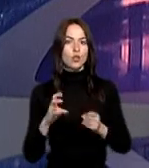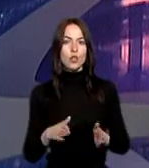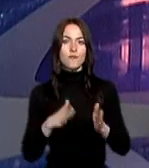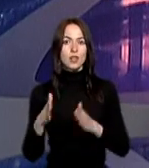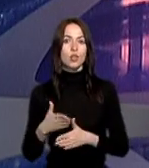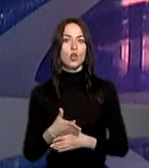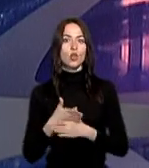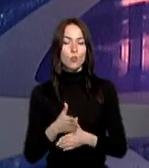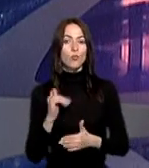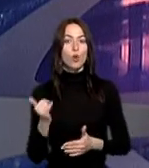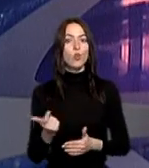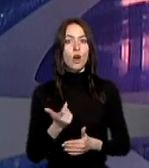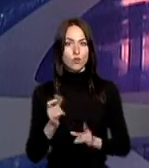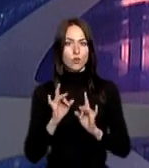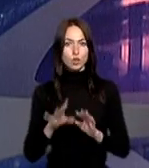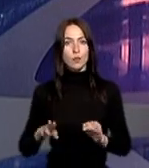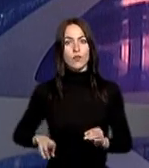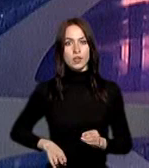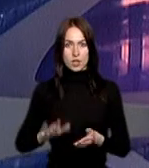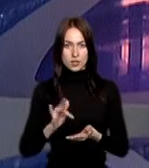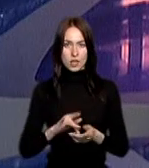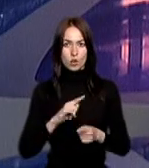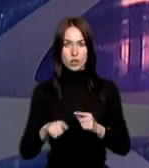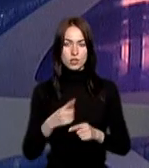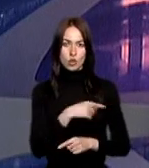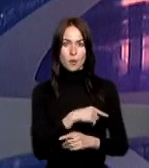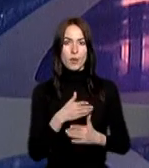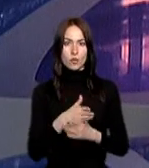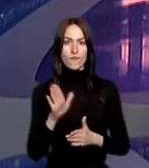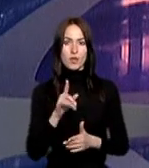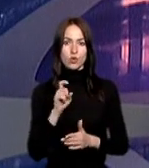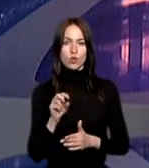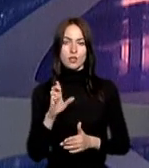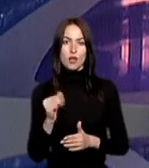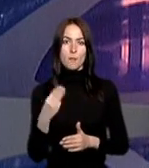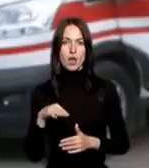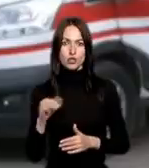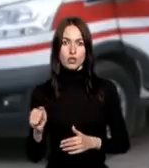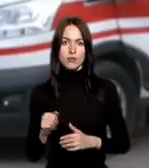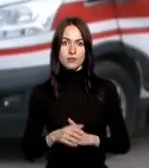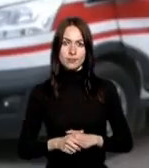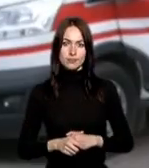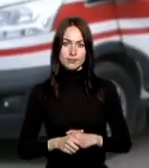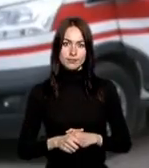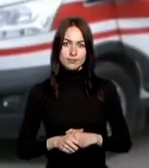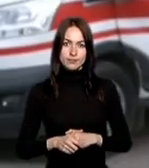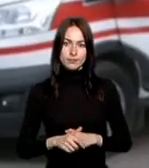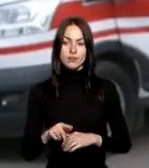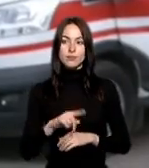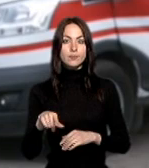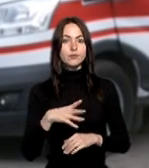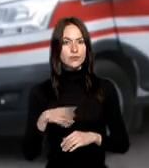невідкладної допомоги у Харкові, розповів директор Центру екстреної меддопомоги Віктор Забашта. Вони важкі